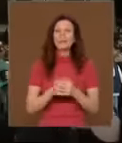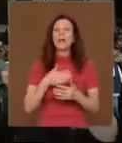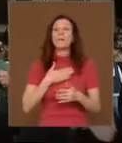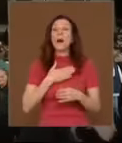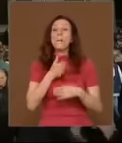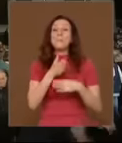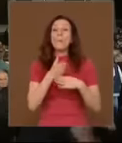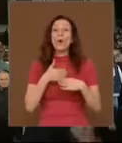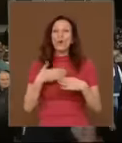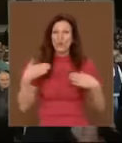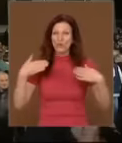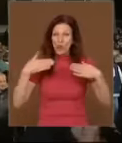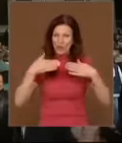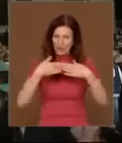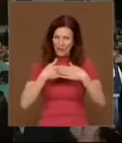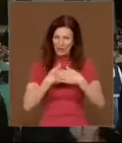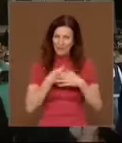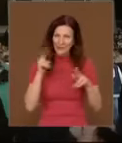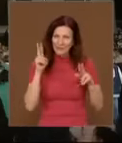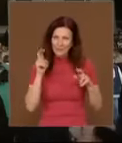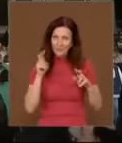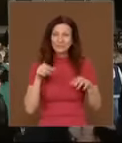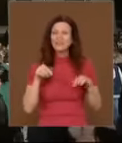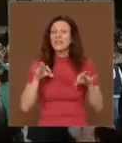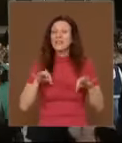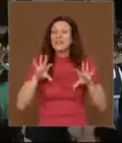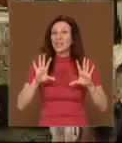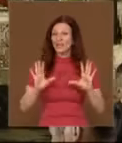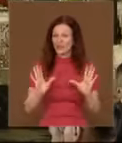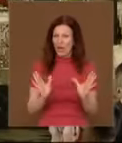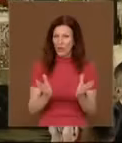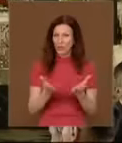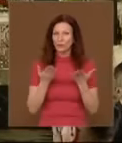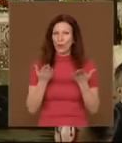Полунощница, която в началото